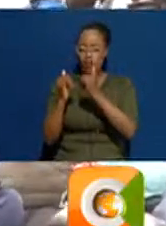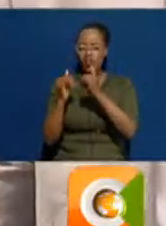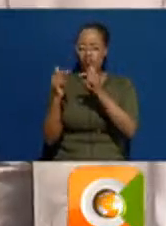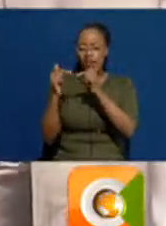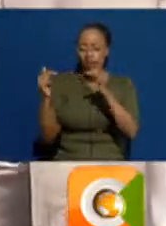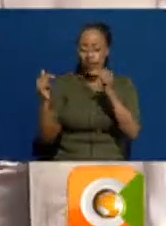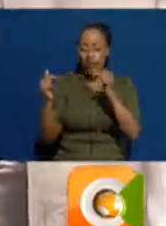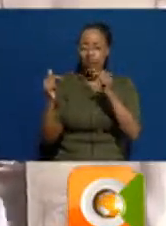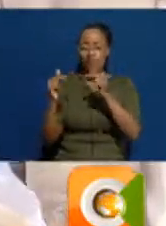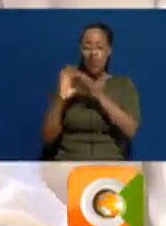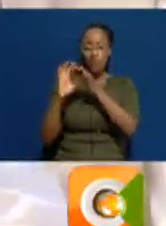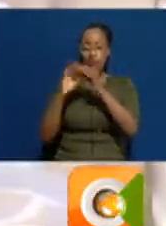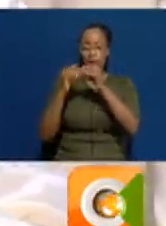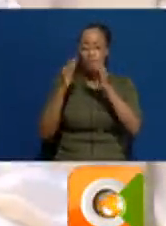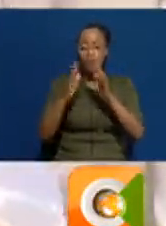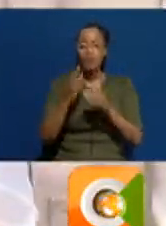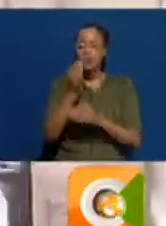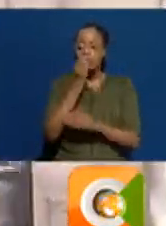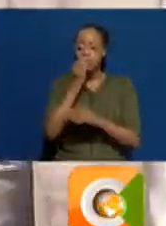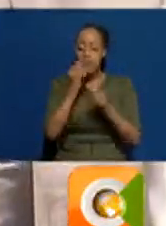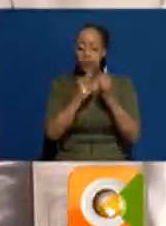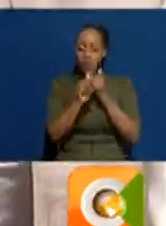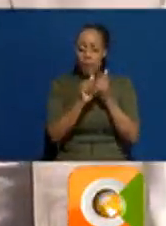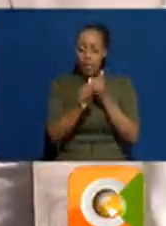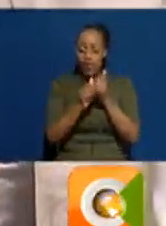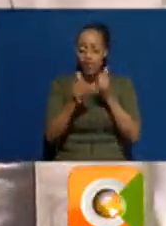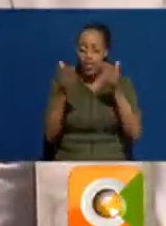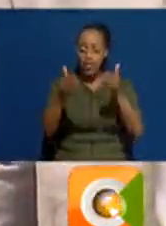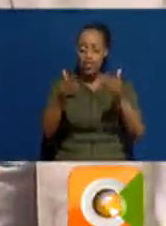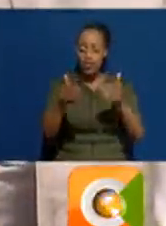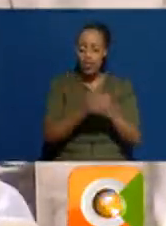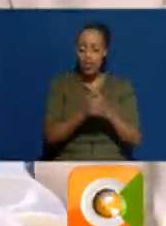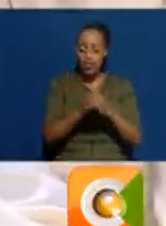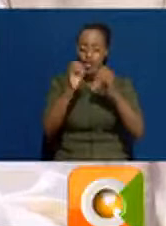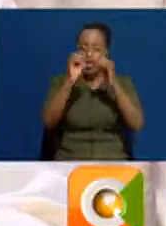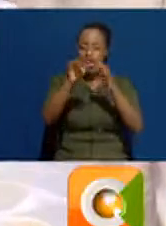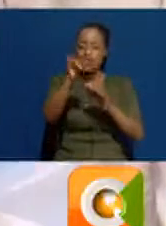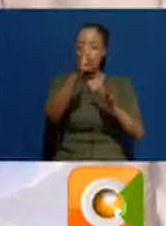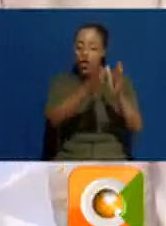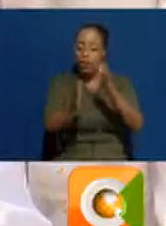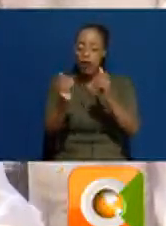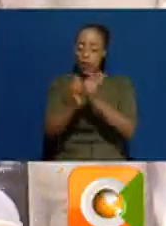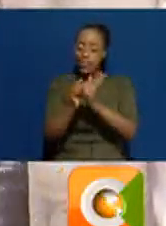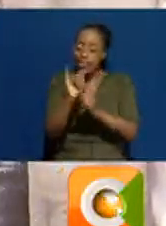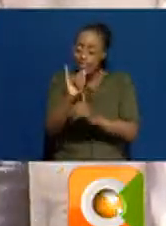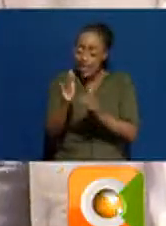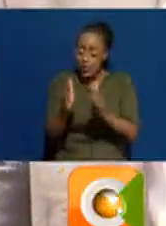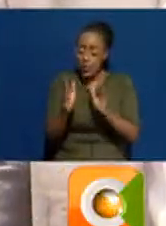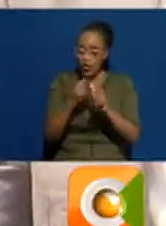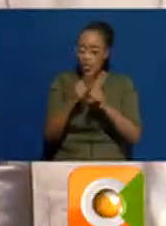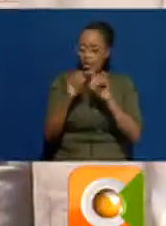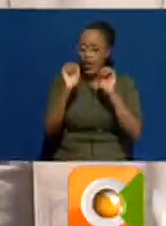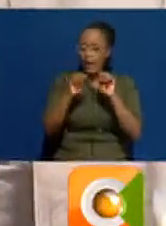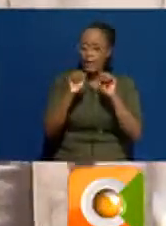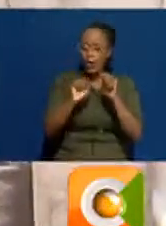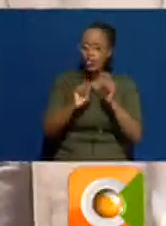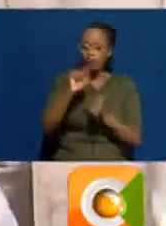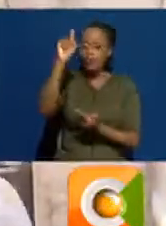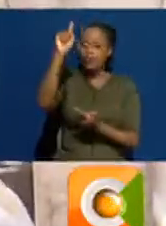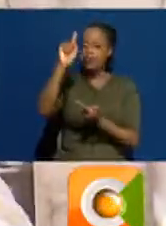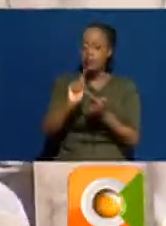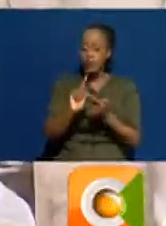Azimio. Tumeanza kukula mahindi mbichi huku. Huu kama umejipanga namna hiyo ndio utaweza